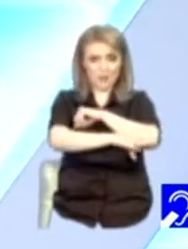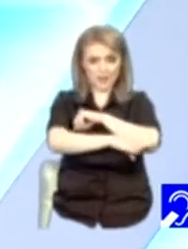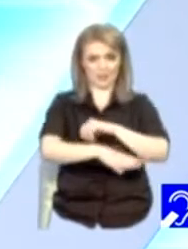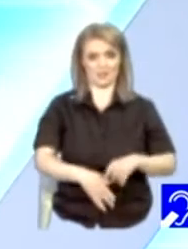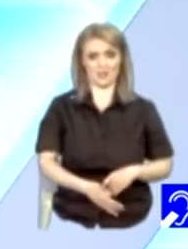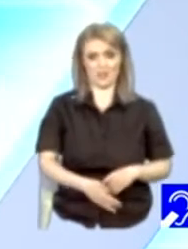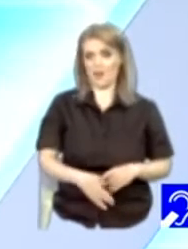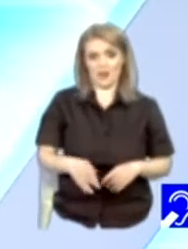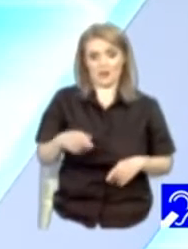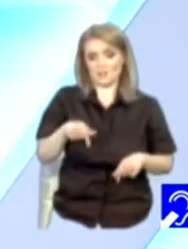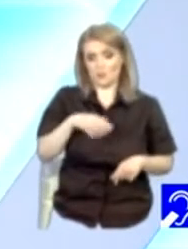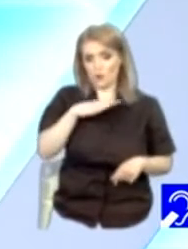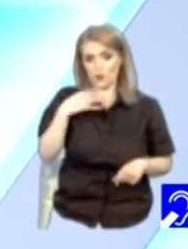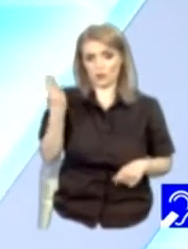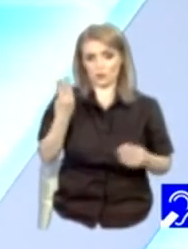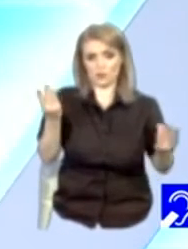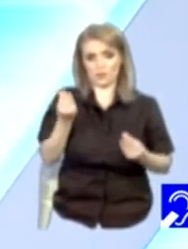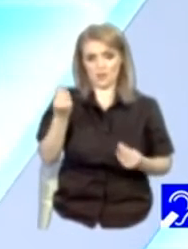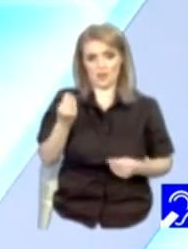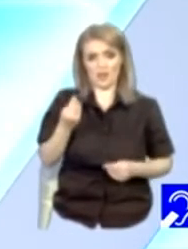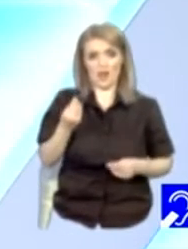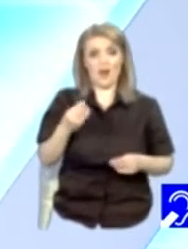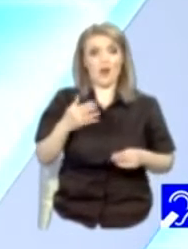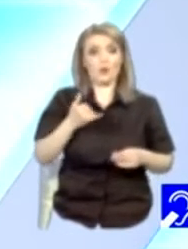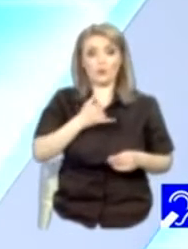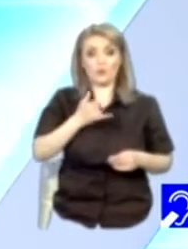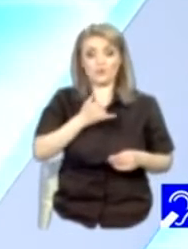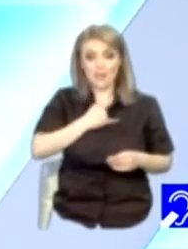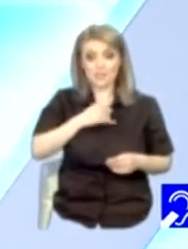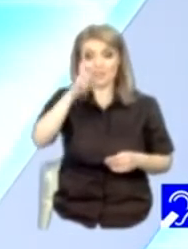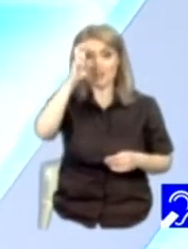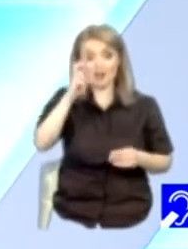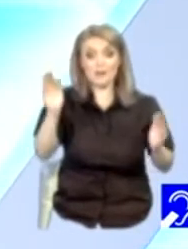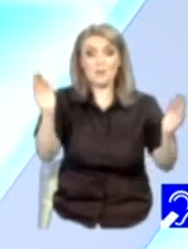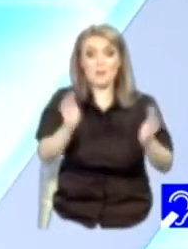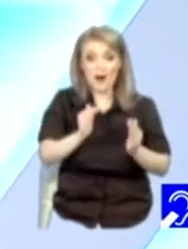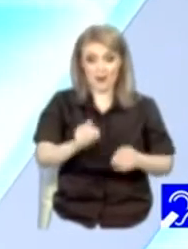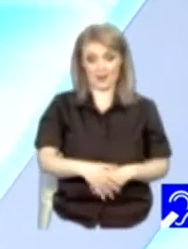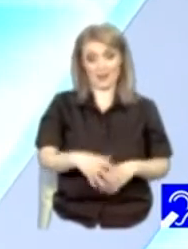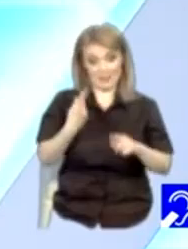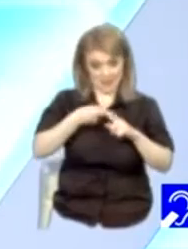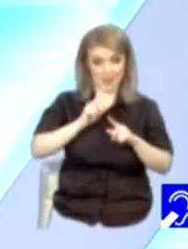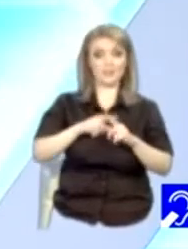mică și noi considerăm acest lucru mai degrabă un avantaj. Pentru că orice